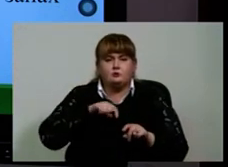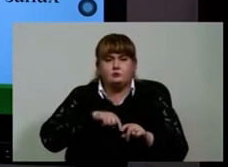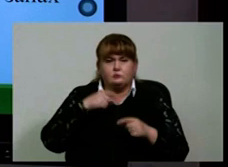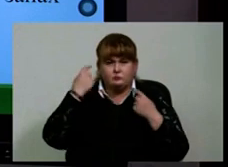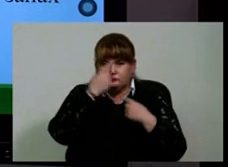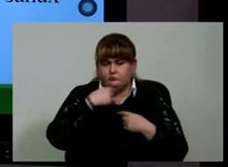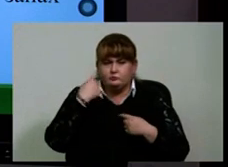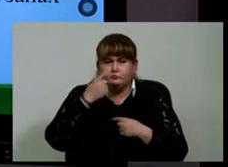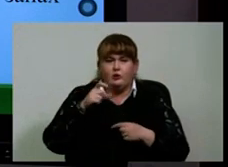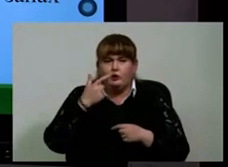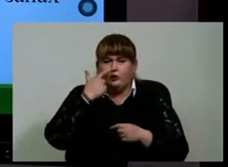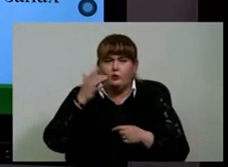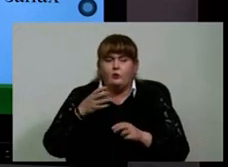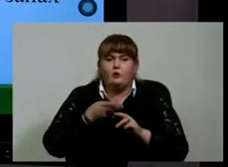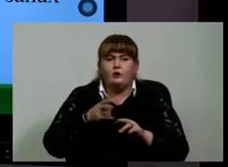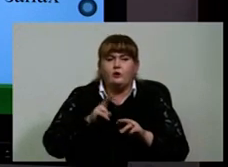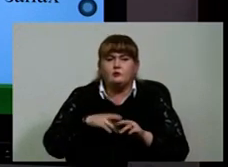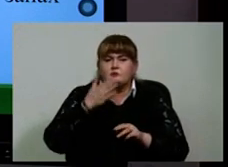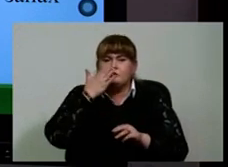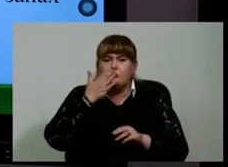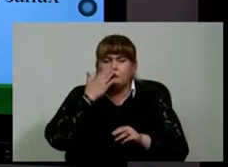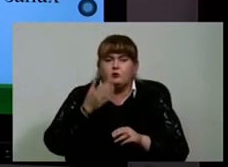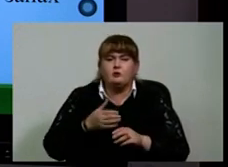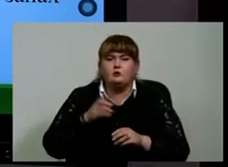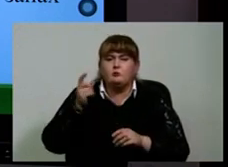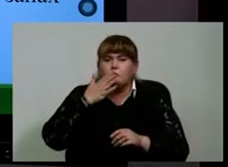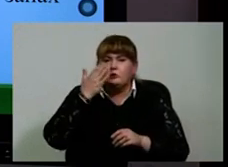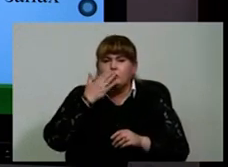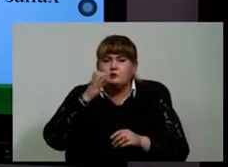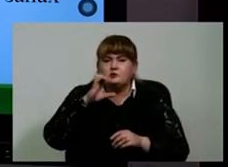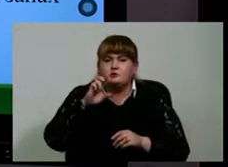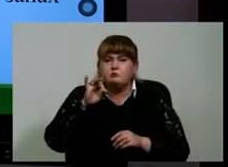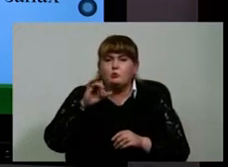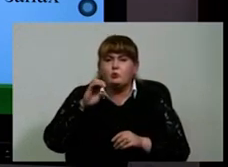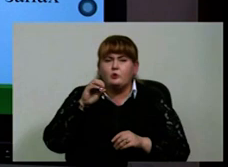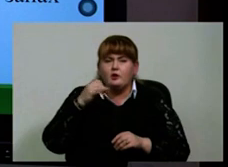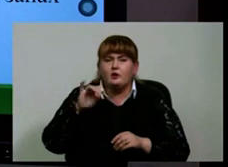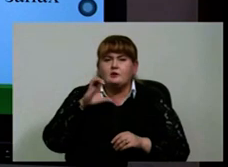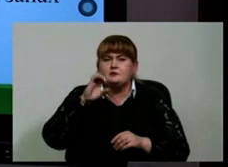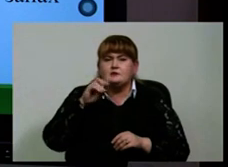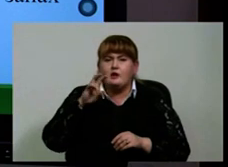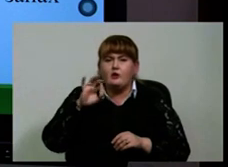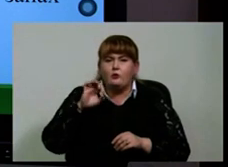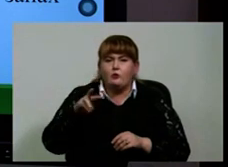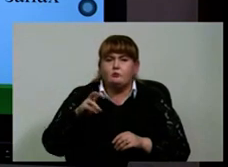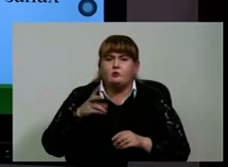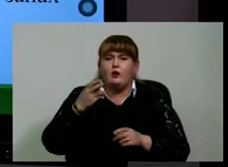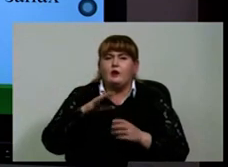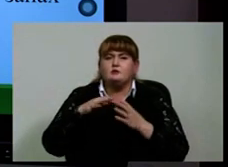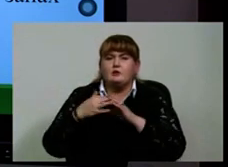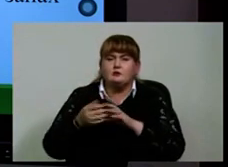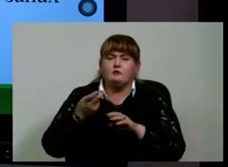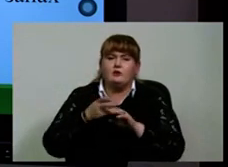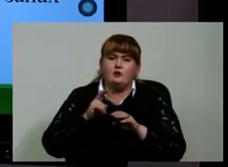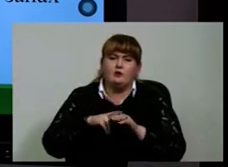портрета героя – это запах. Егор пахнет сбруей и сеном. Для сельского жителя такой запах –